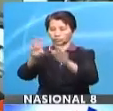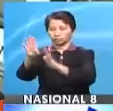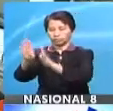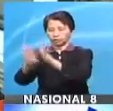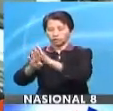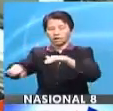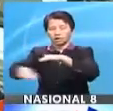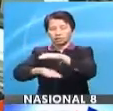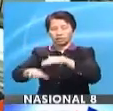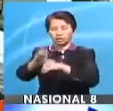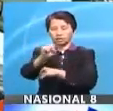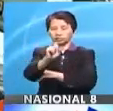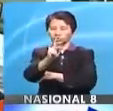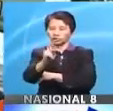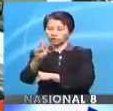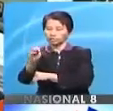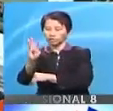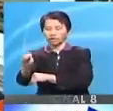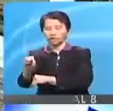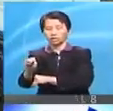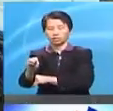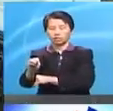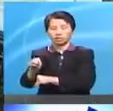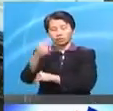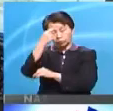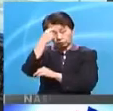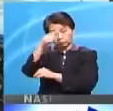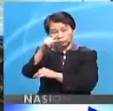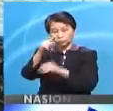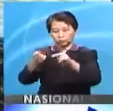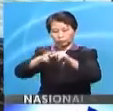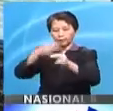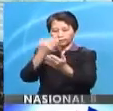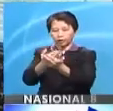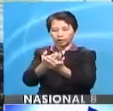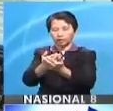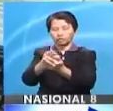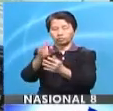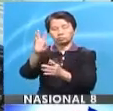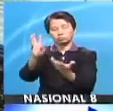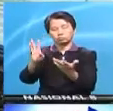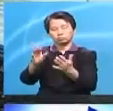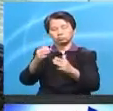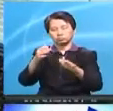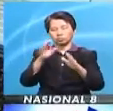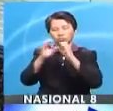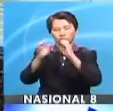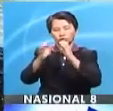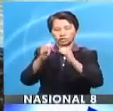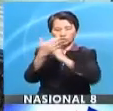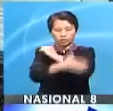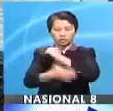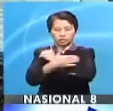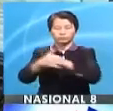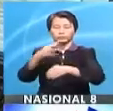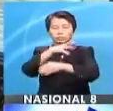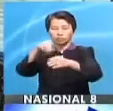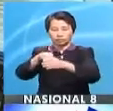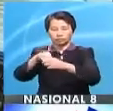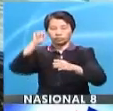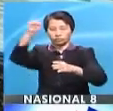di bawah suruhanjaya komunikasi dan multimedia Malaysia untuk menambah baik infrastruktur telekomunikasi negara termasuk di Sabah